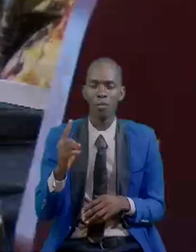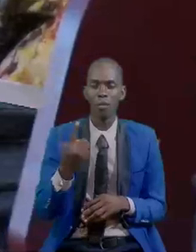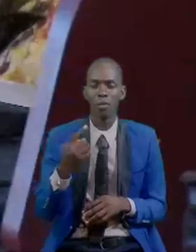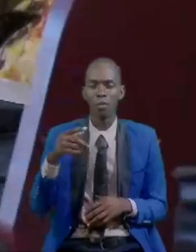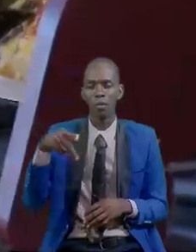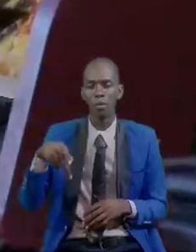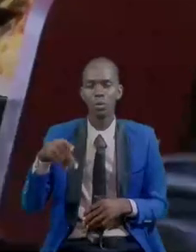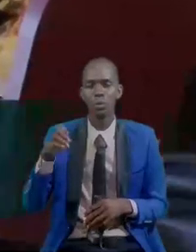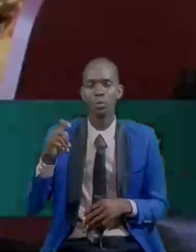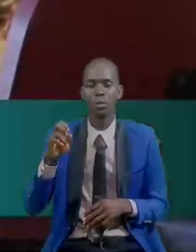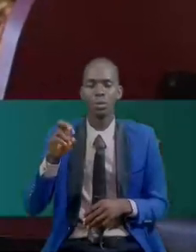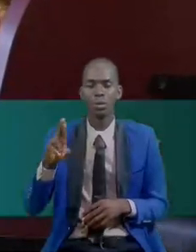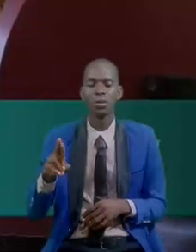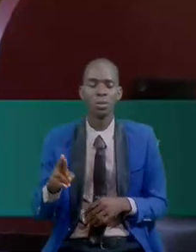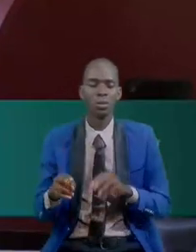au chapitre